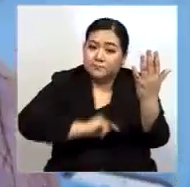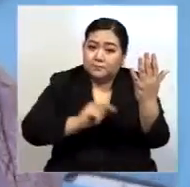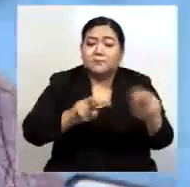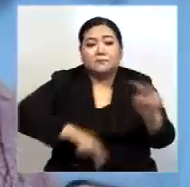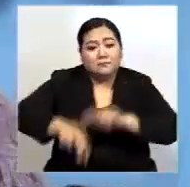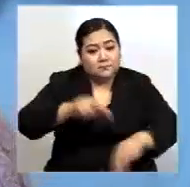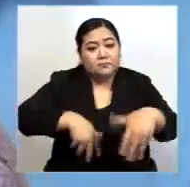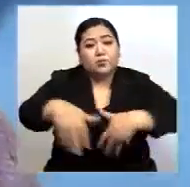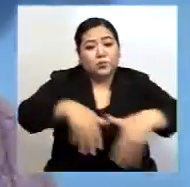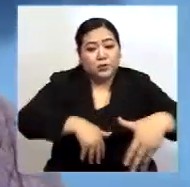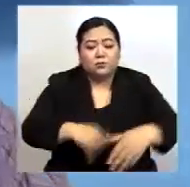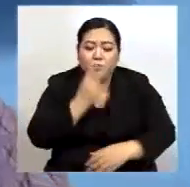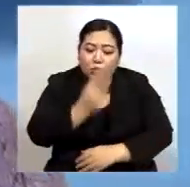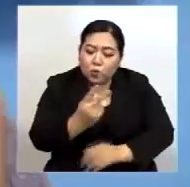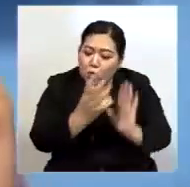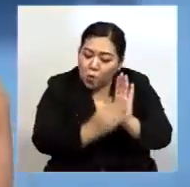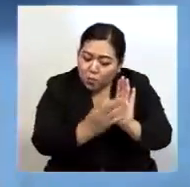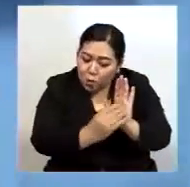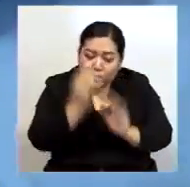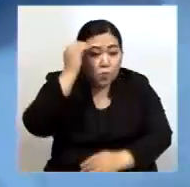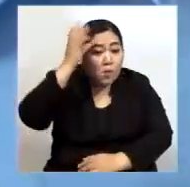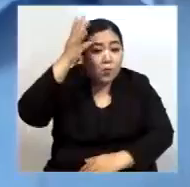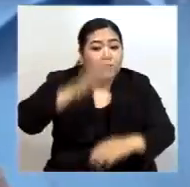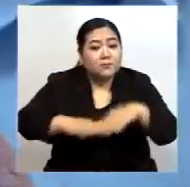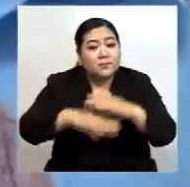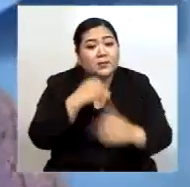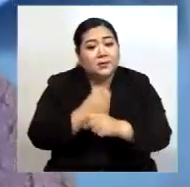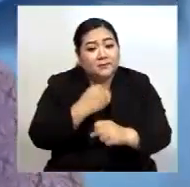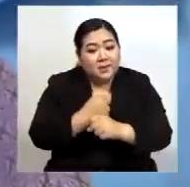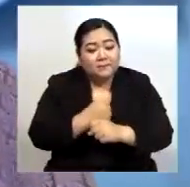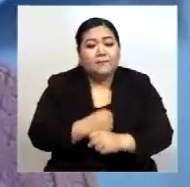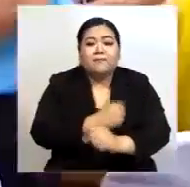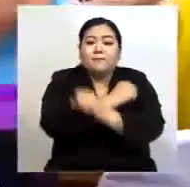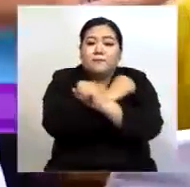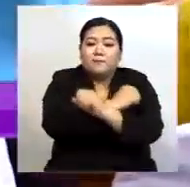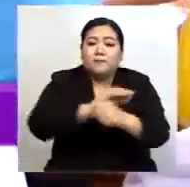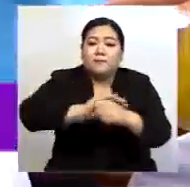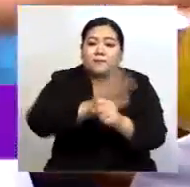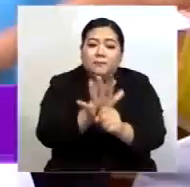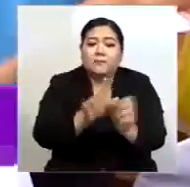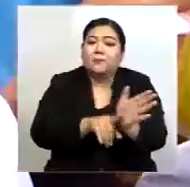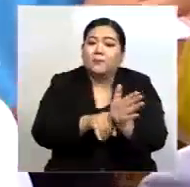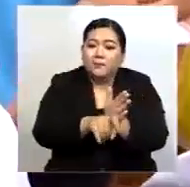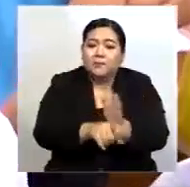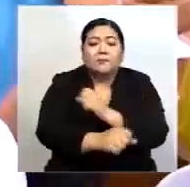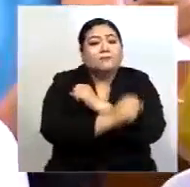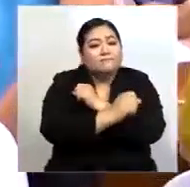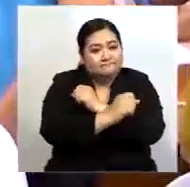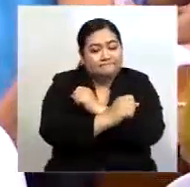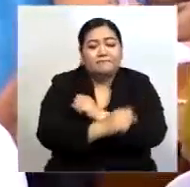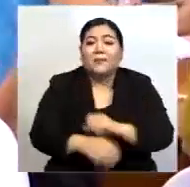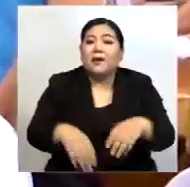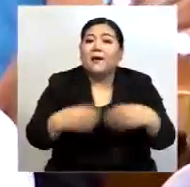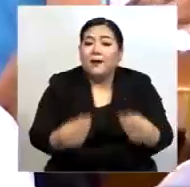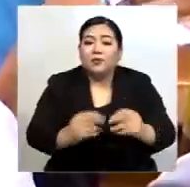ที่ไปตรวจเยี่ยมการอบรมเชิงปฏิบัติการให้ความรู้นะครับในการป้องกันโควิด-19และการจัดทำหน้ากากอนามัยเพื่อ